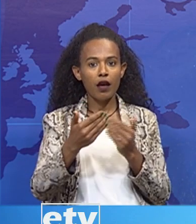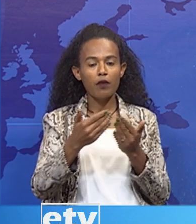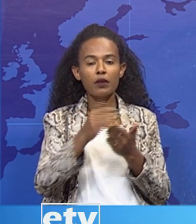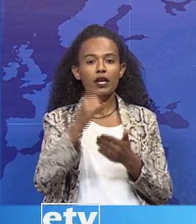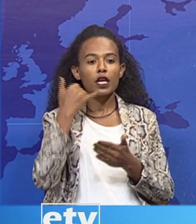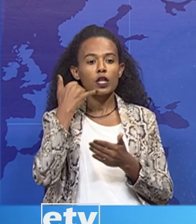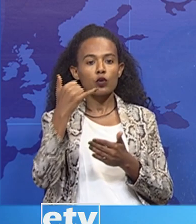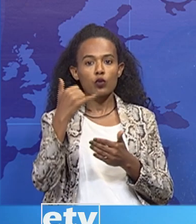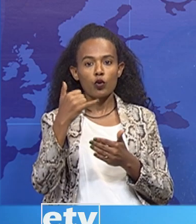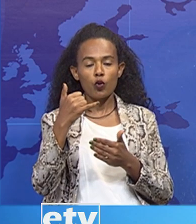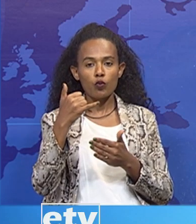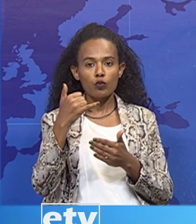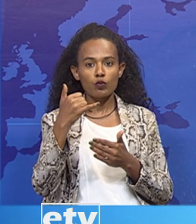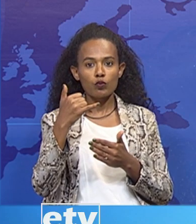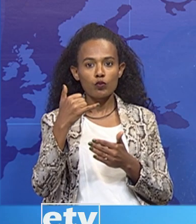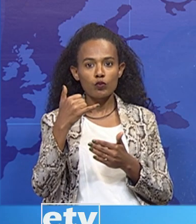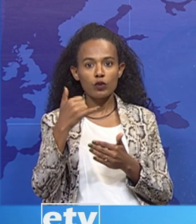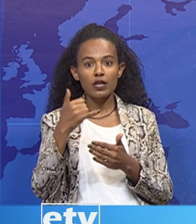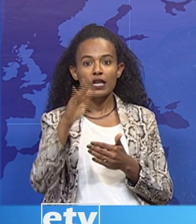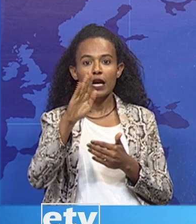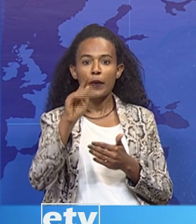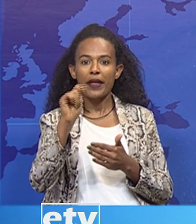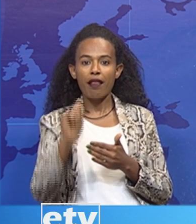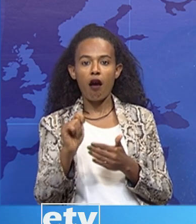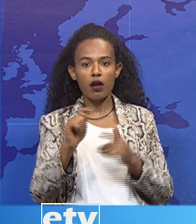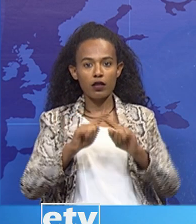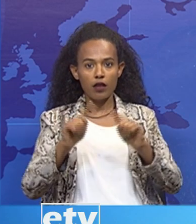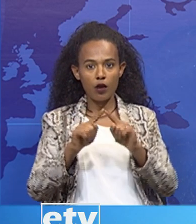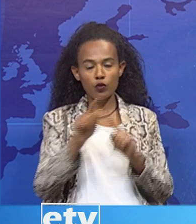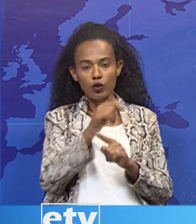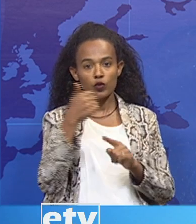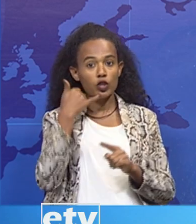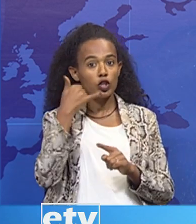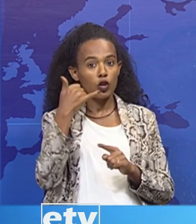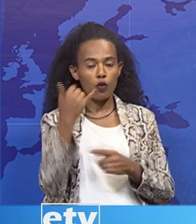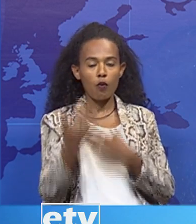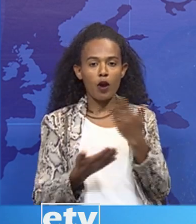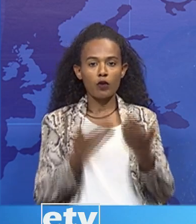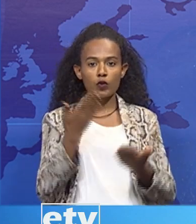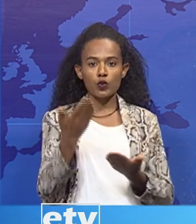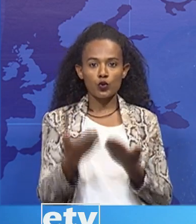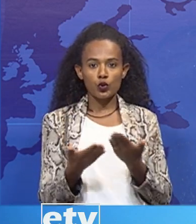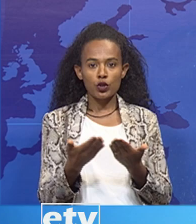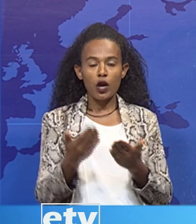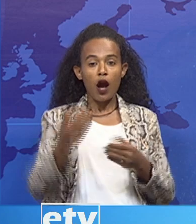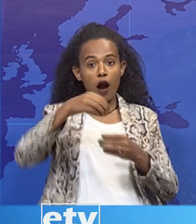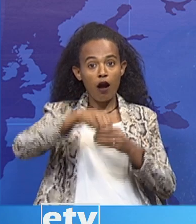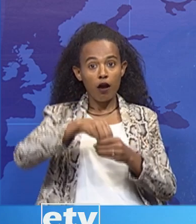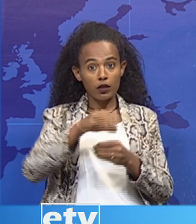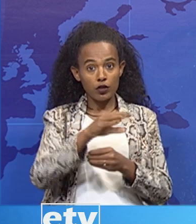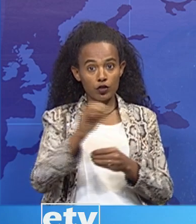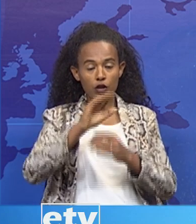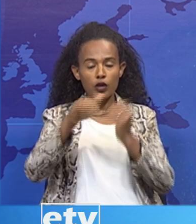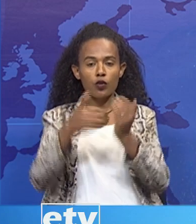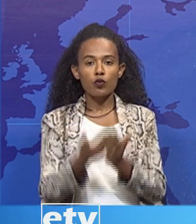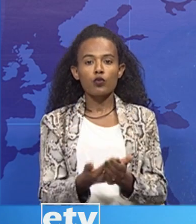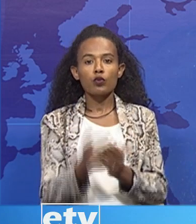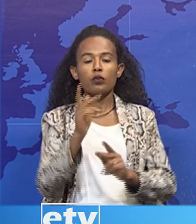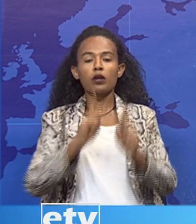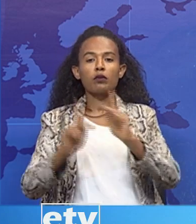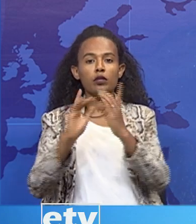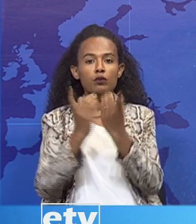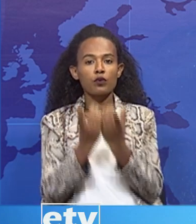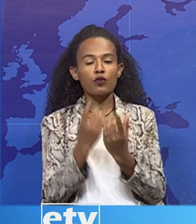ቴሌኮም የመሳሰ እንደ ኢትዮ ገበታ የመሳሰሉ ሌሎች የቴሌኮም አገልግሎቶች አካታችና ሁሉንም የህብረተሰብ